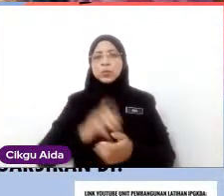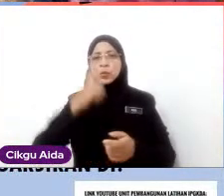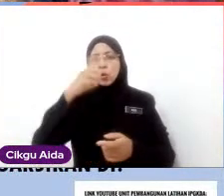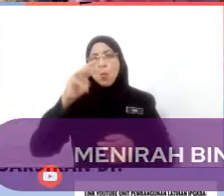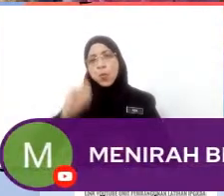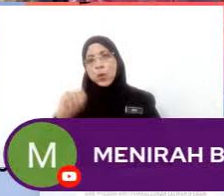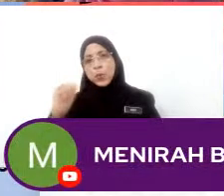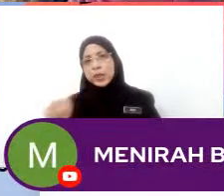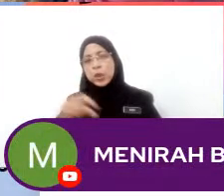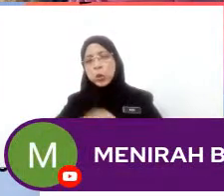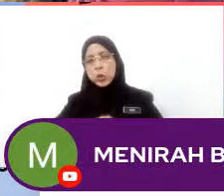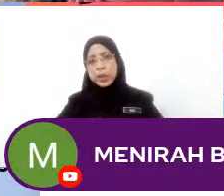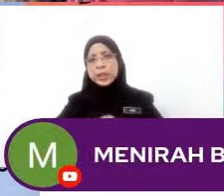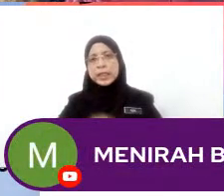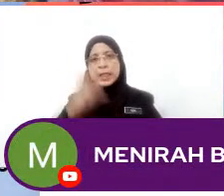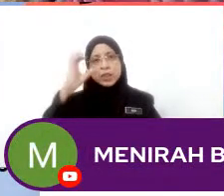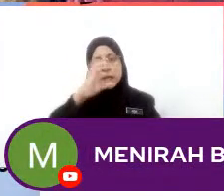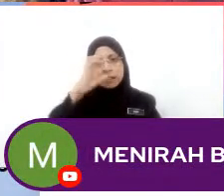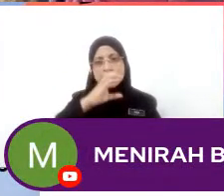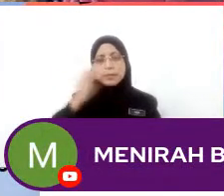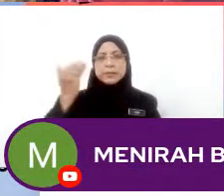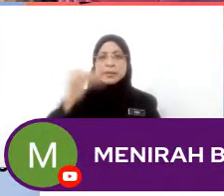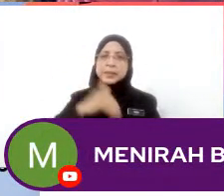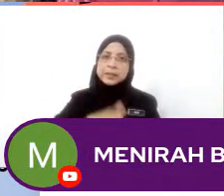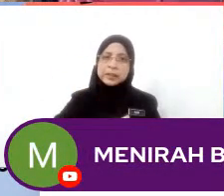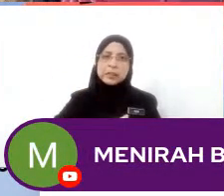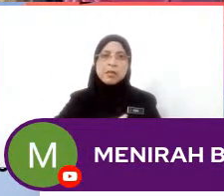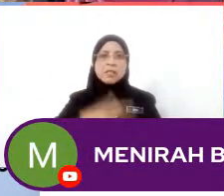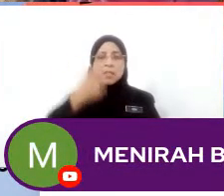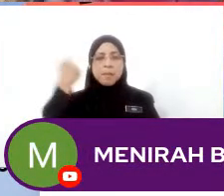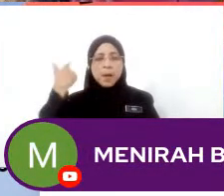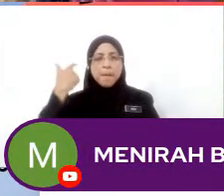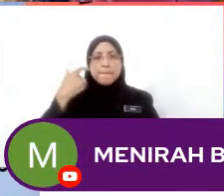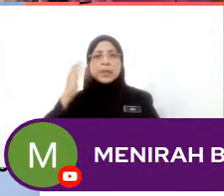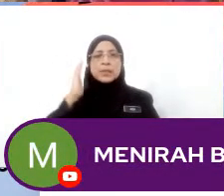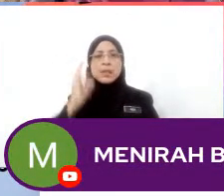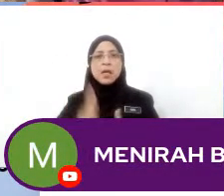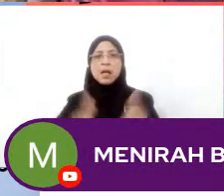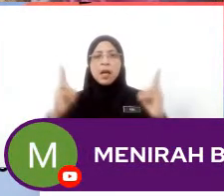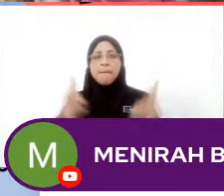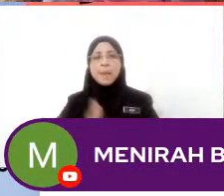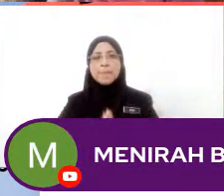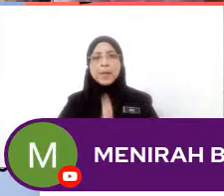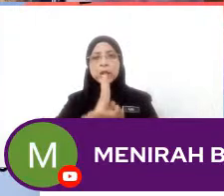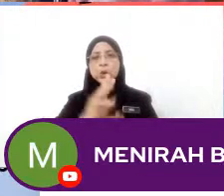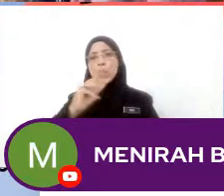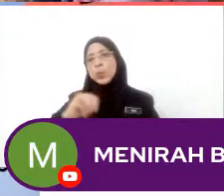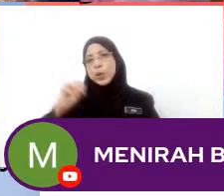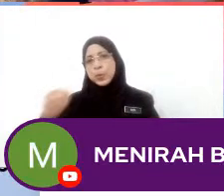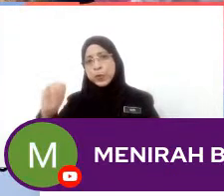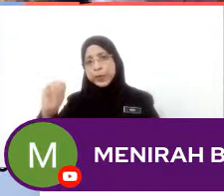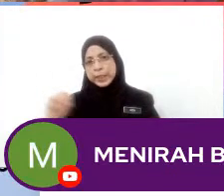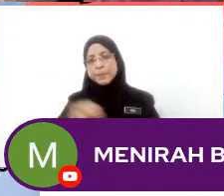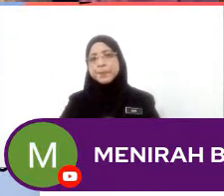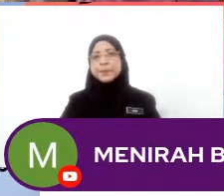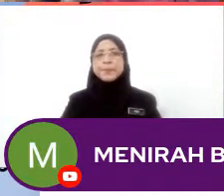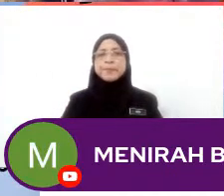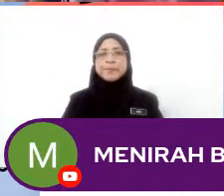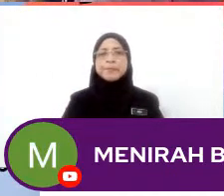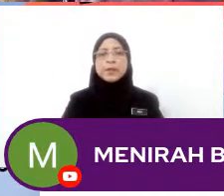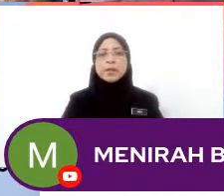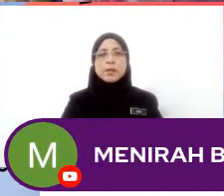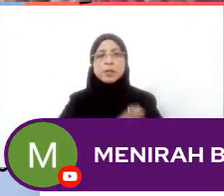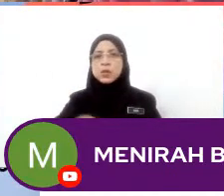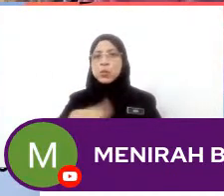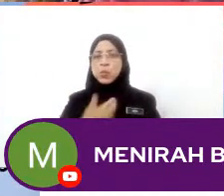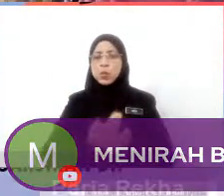vision, sebab dia ada banyak sangat function yang sangat sesuai untuk mereka. Jadi kami berharap kalaulah ada iPad lagi bagus. Semua murid